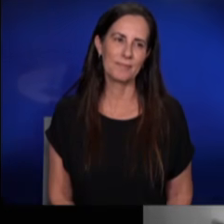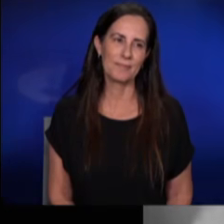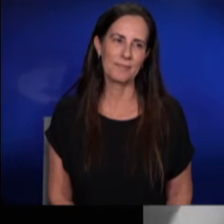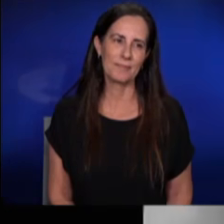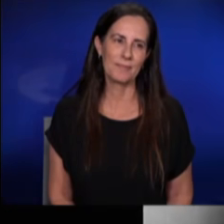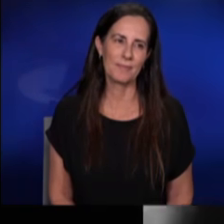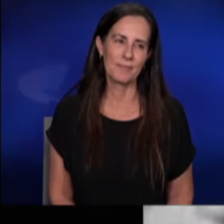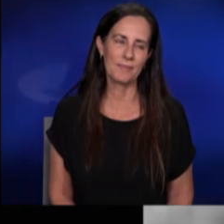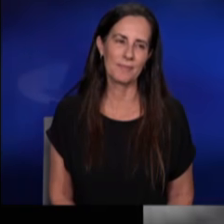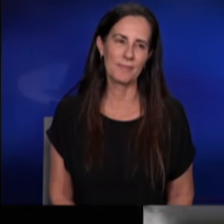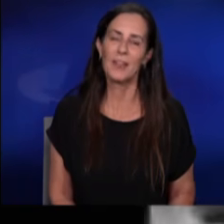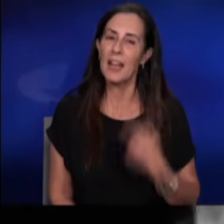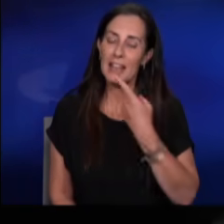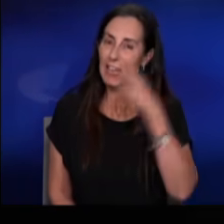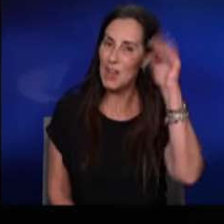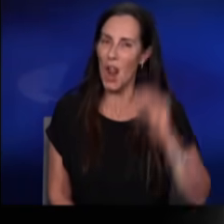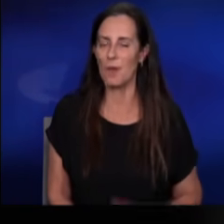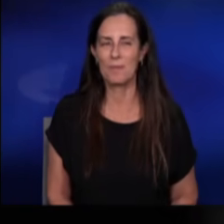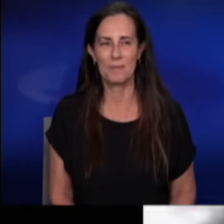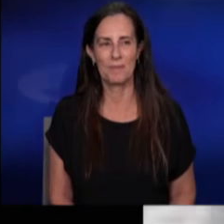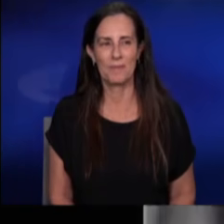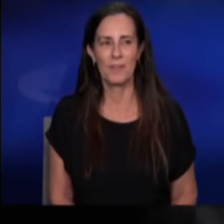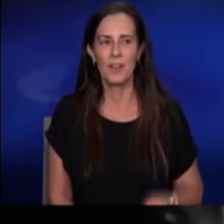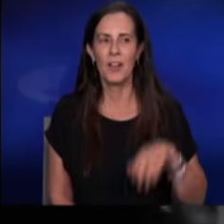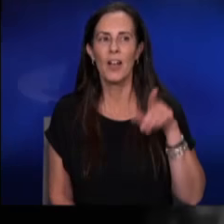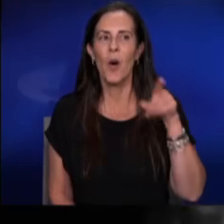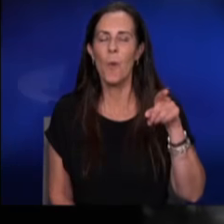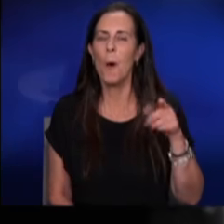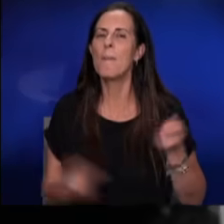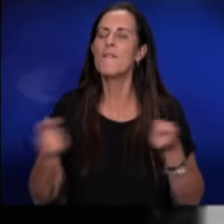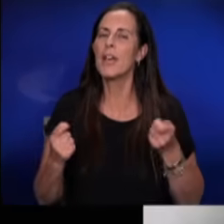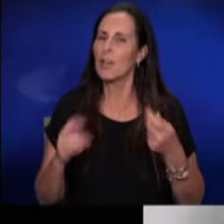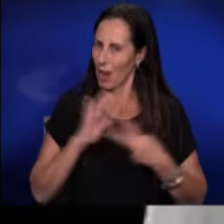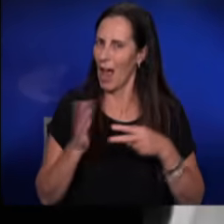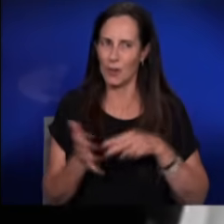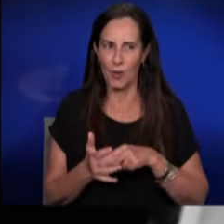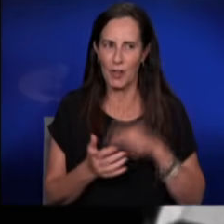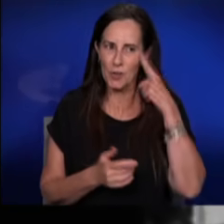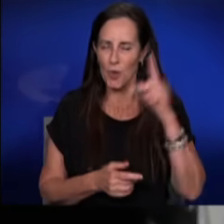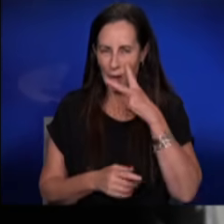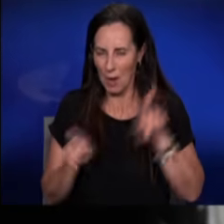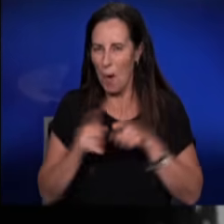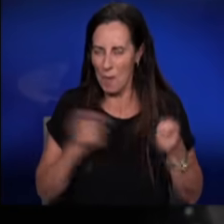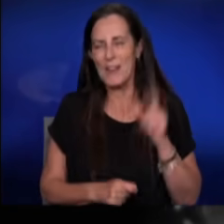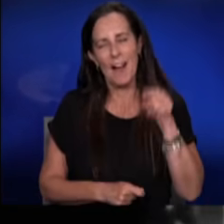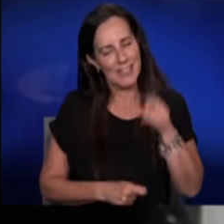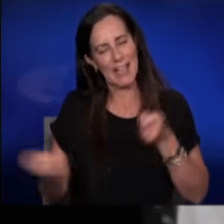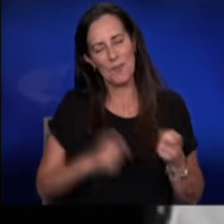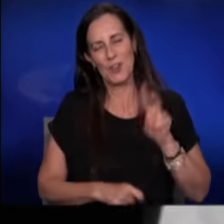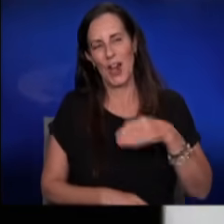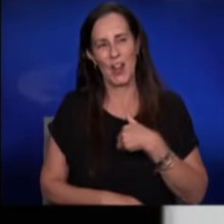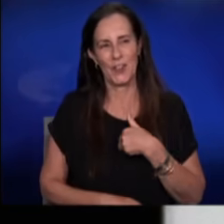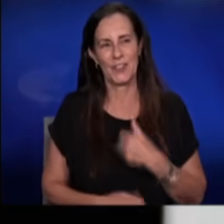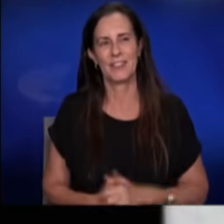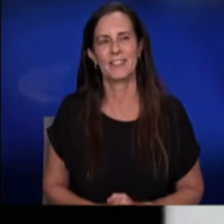שלום חנוך, תגיד שלום. שלום. שיסל, המפיק של התוכנית, אני יודע שהוא לא נראה כמו מפיק, אבל זה המפיק שיש לנו, עבור,